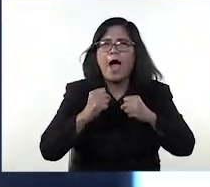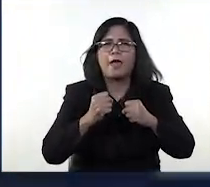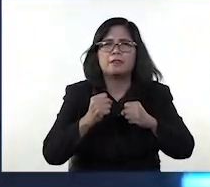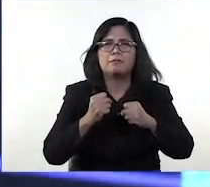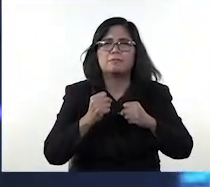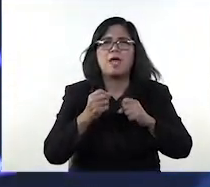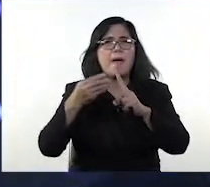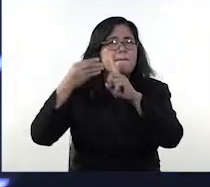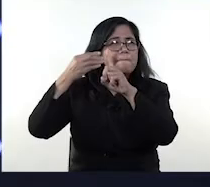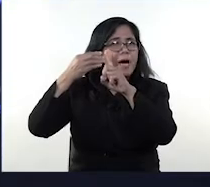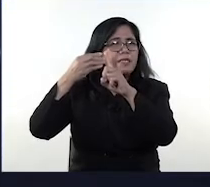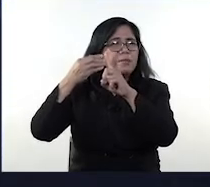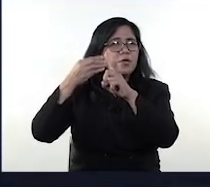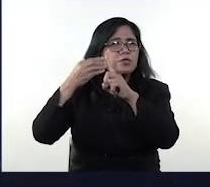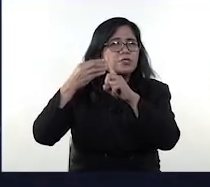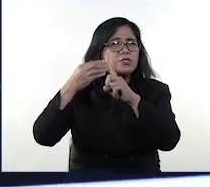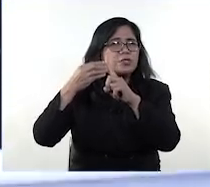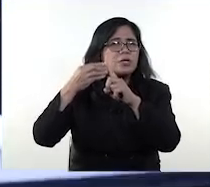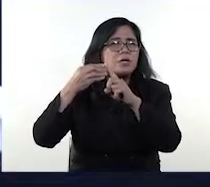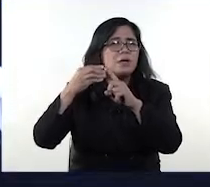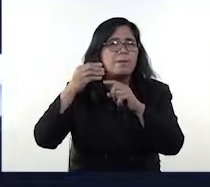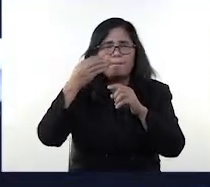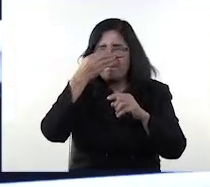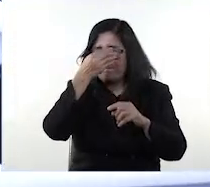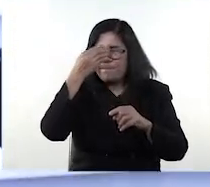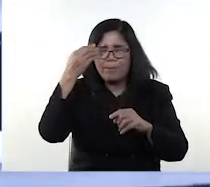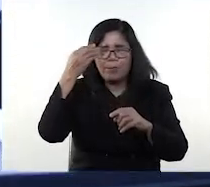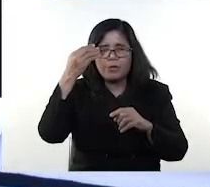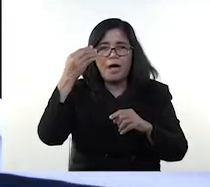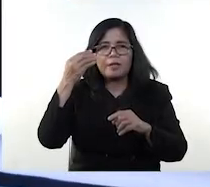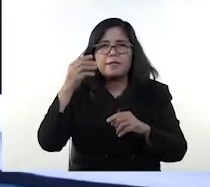Putra dia duduk di pinggir jalan gatal